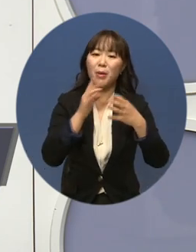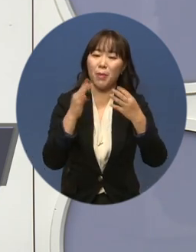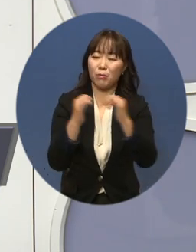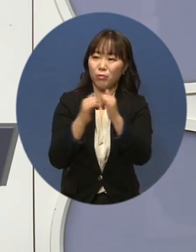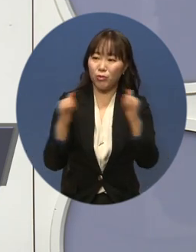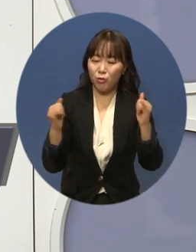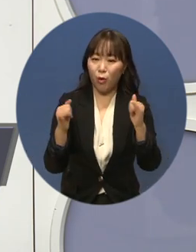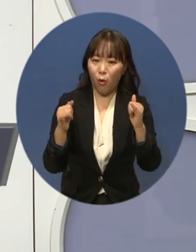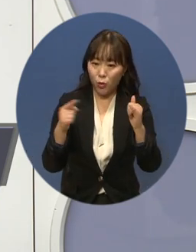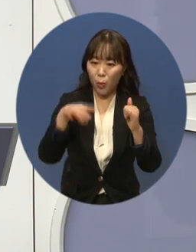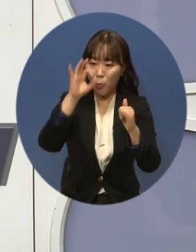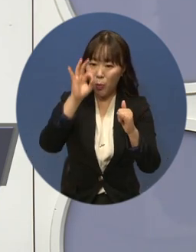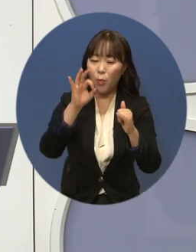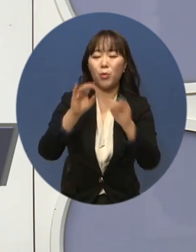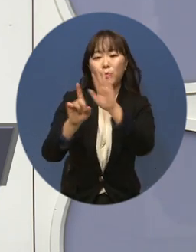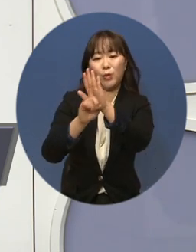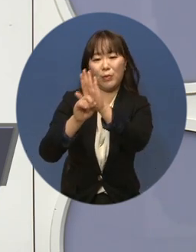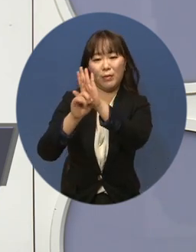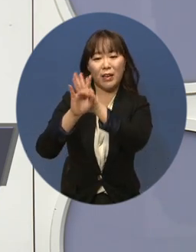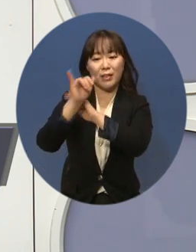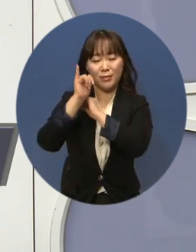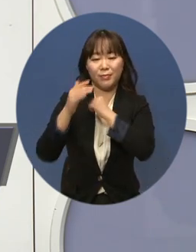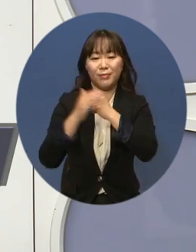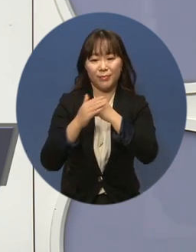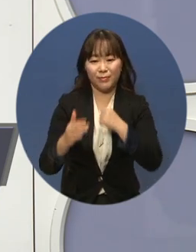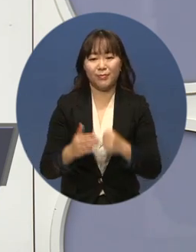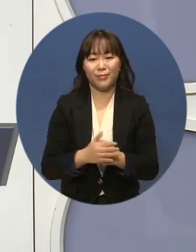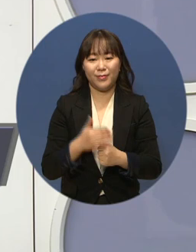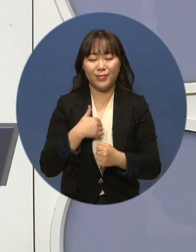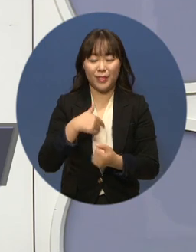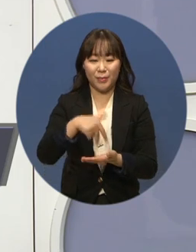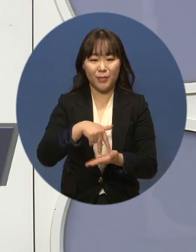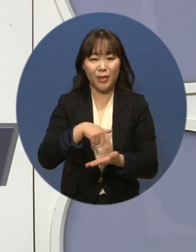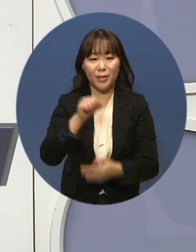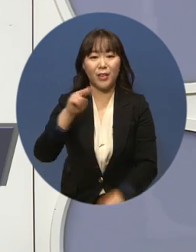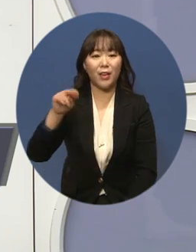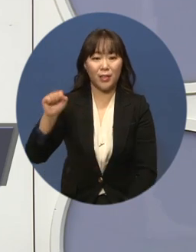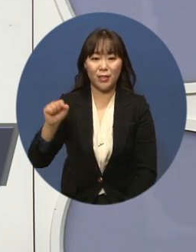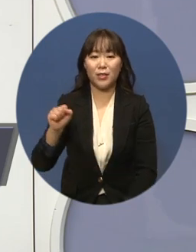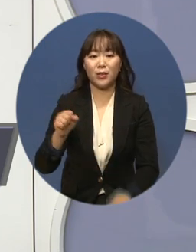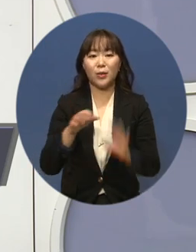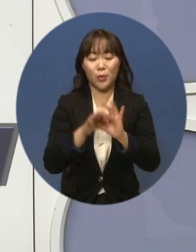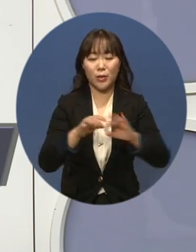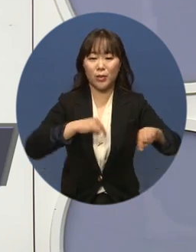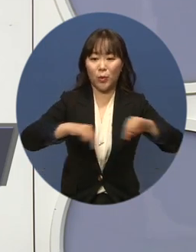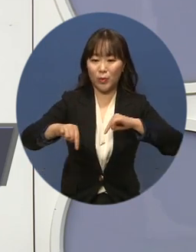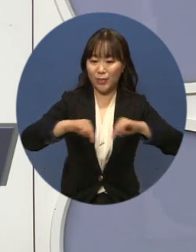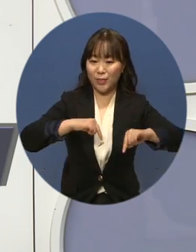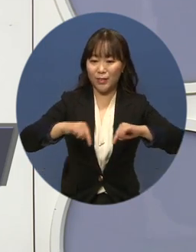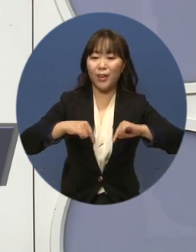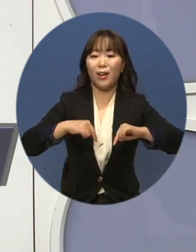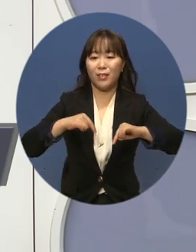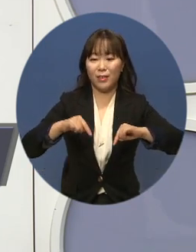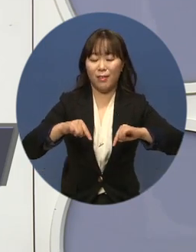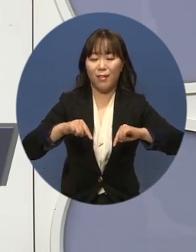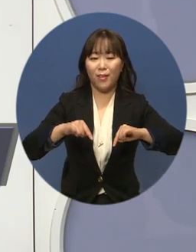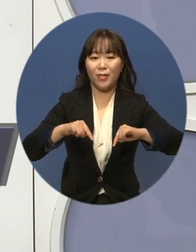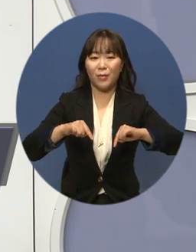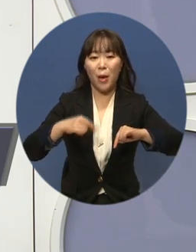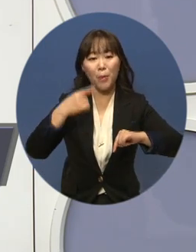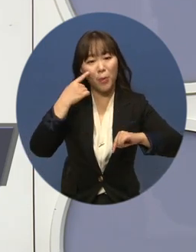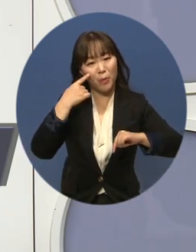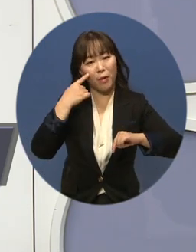그걸 받아서 또 보도를 하시기도 해서 예. 저는 SNS를 통해서 정치 활동을 하는 과정을 쭉